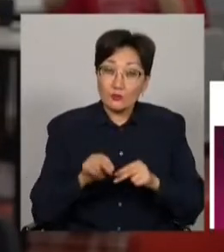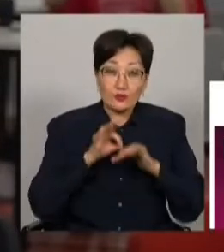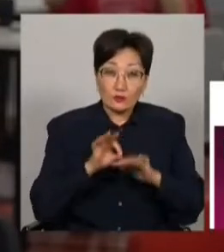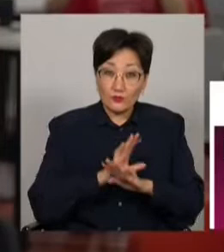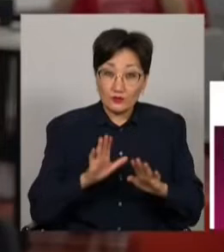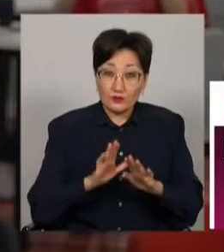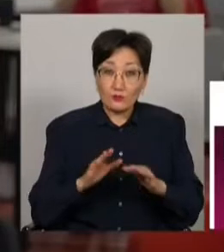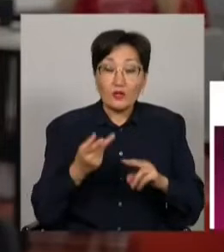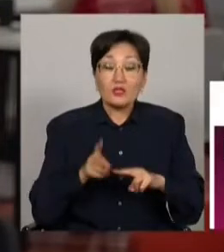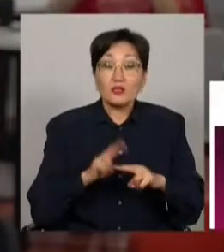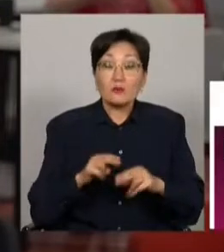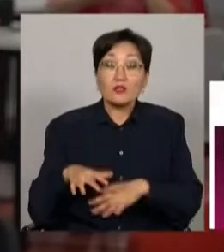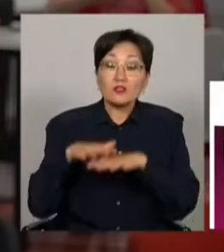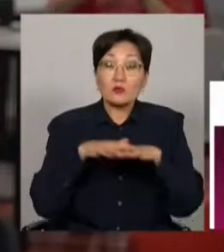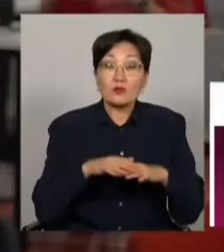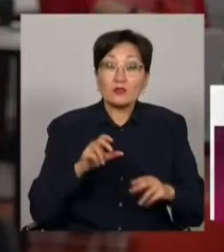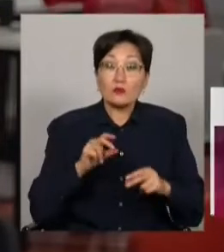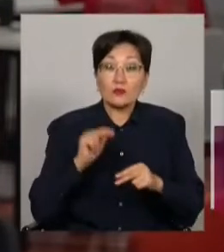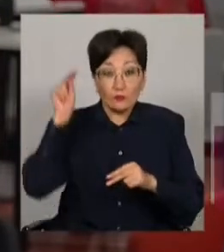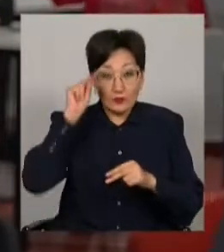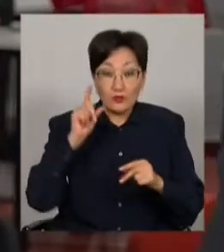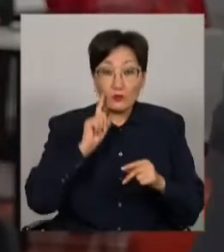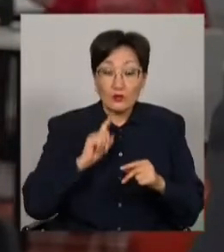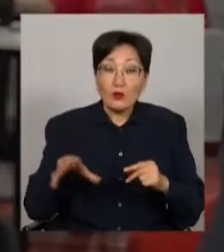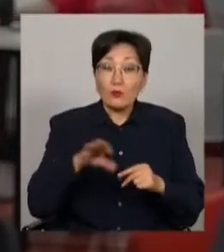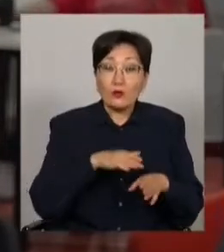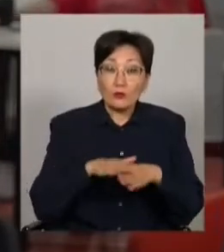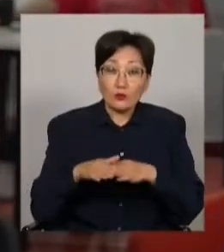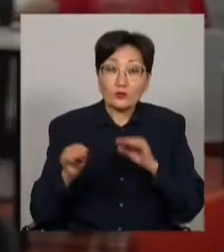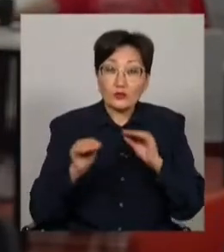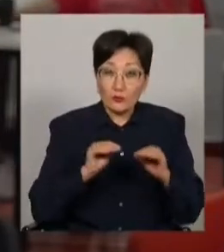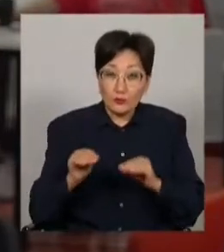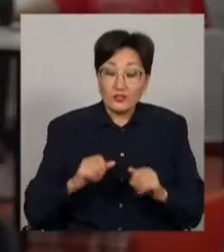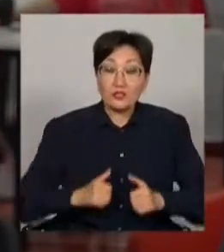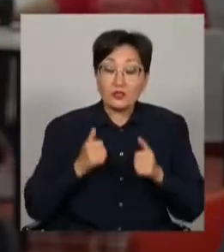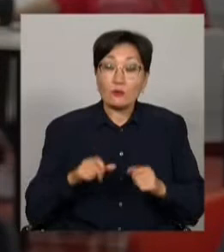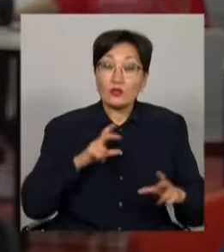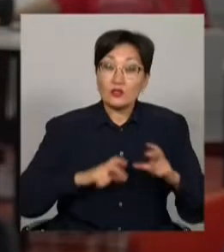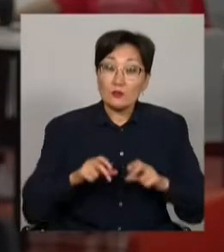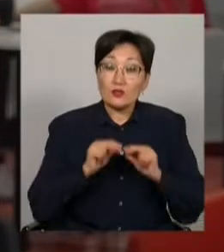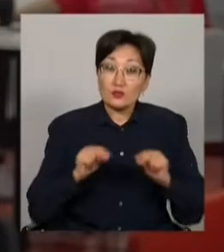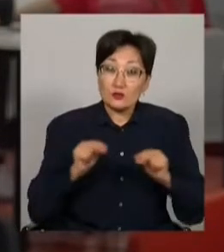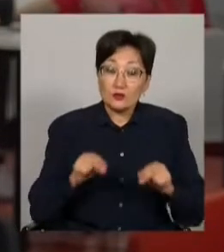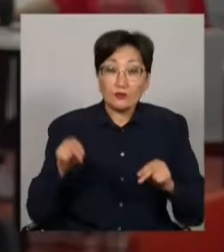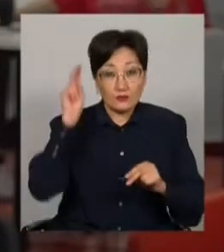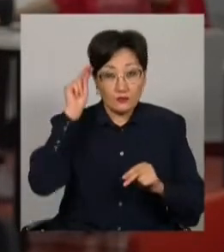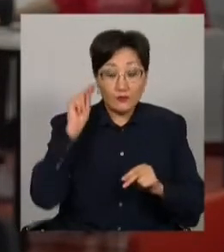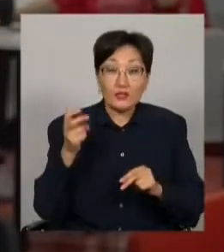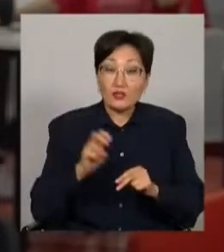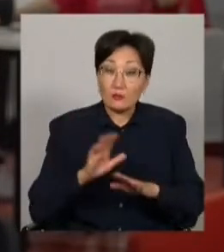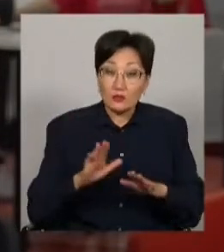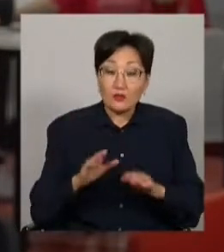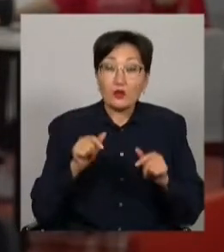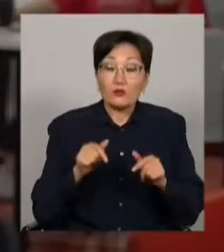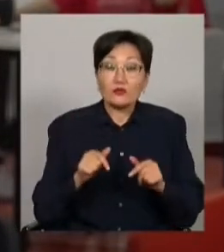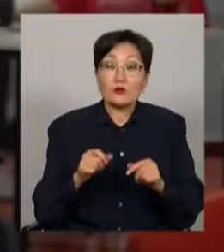емес. Сондықтан инвесторлар оқуға ыңғайлы болатын дүниенің бәрін жасауға тырысты. Енді студенттер мен ұстаздар білім алуға келіп қана қоймайды.